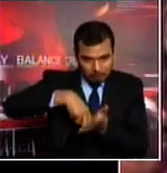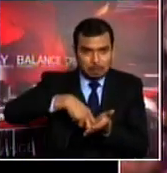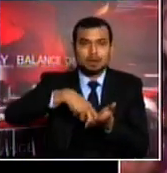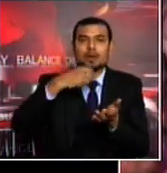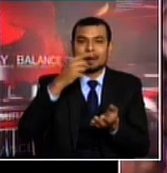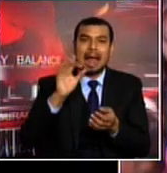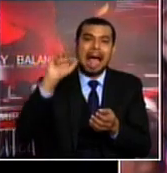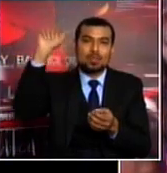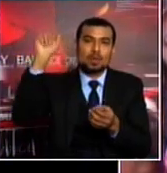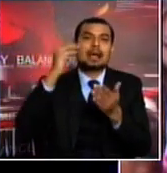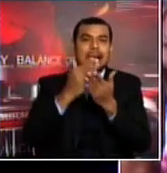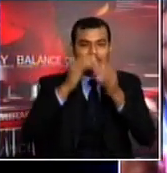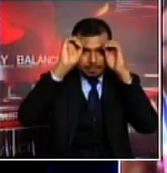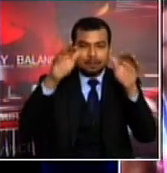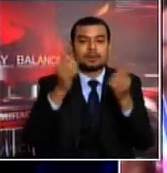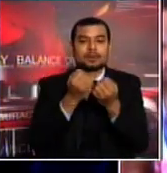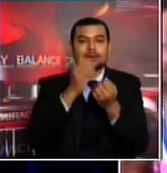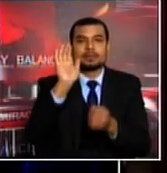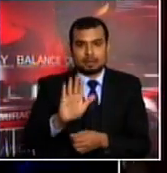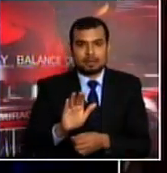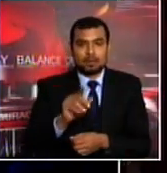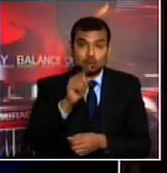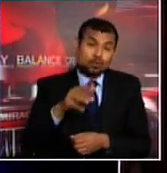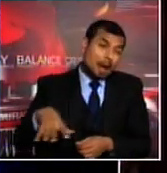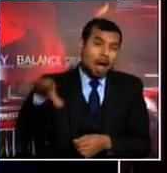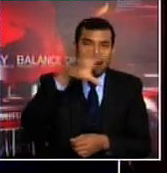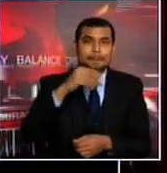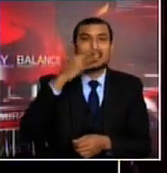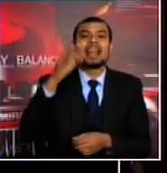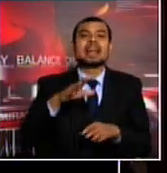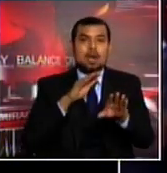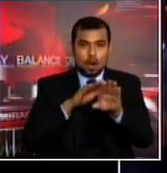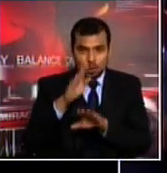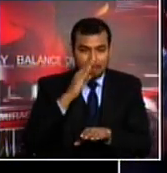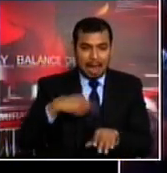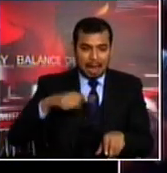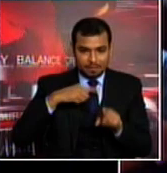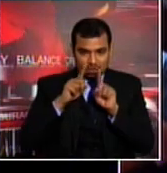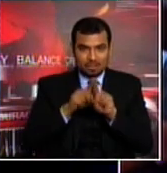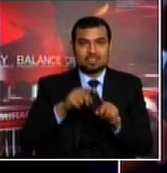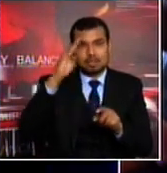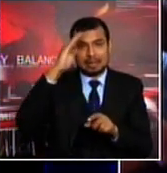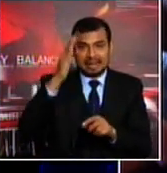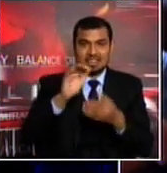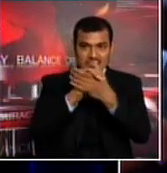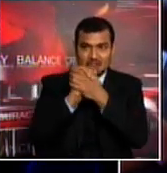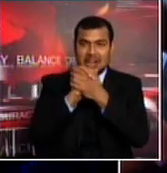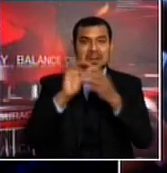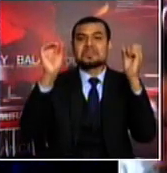आन्दोलनका कार्यक्रम सार्वजनिक गरेका हुन्। यी सबै निर्णयहरूमा आफूहरूसँग सरकारले सहकार्य